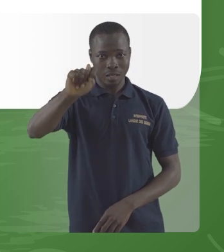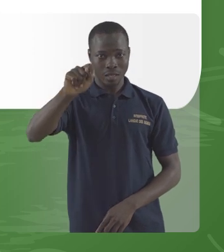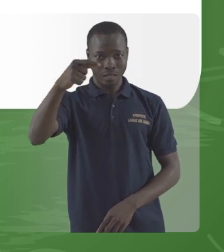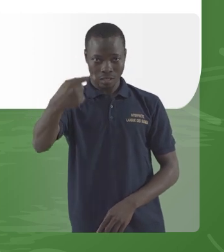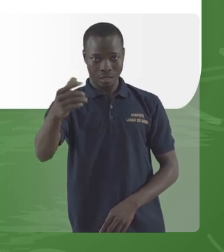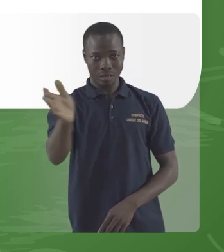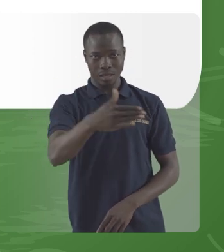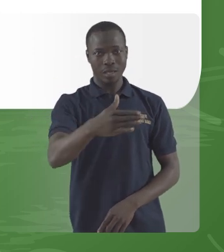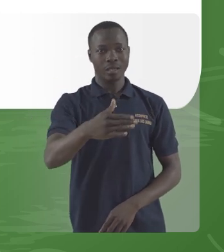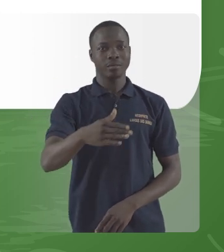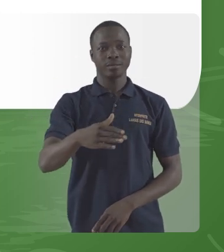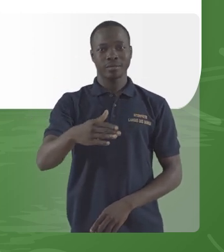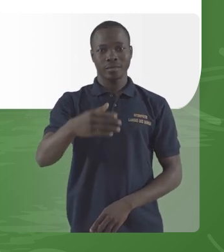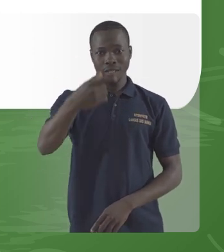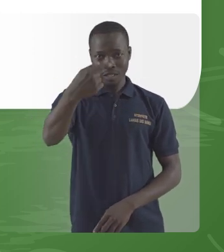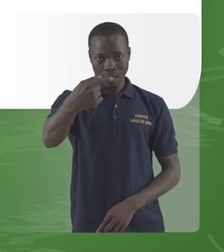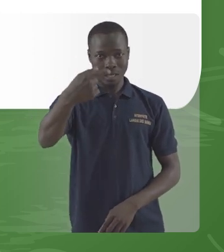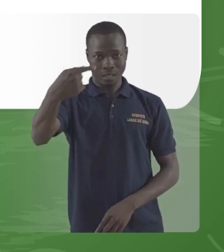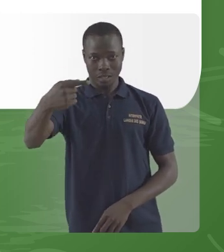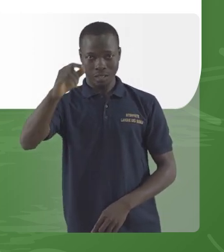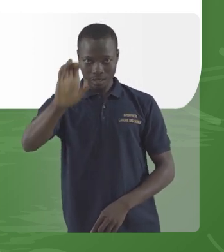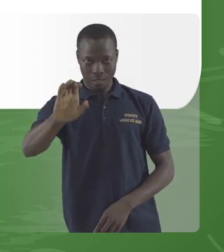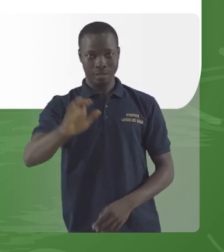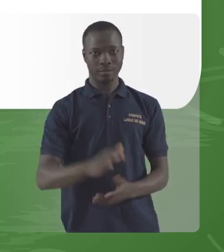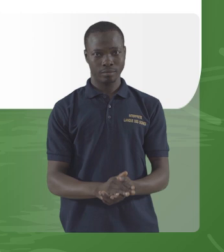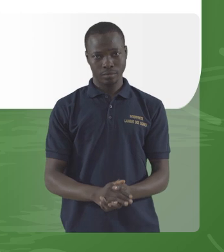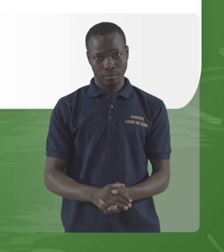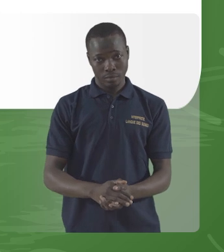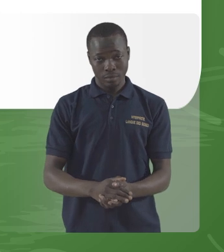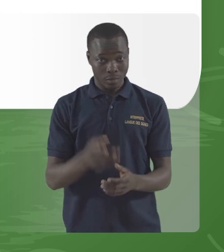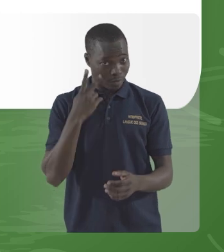CTG et enfin GGC.